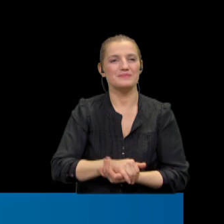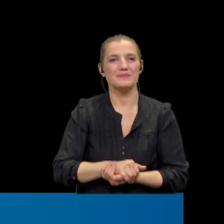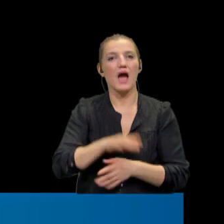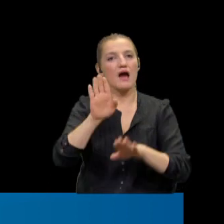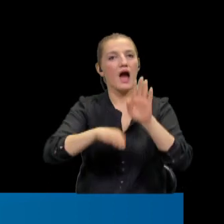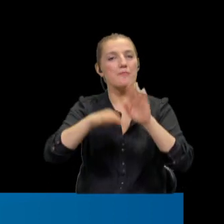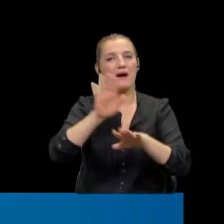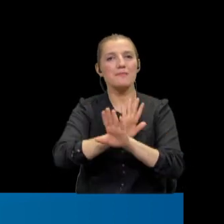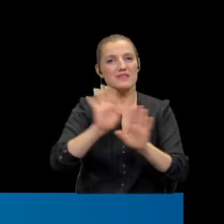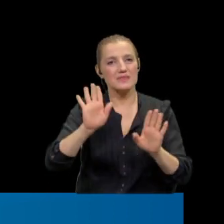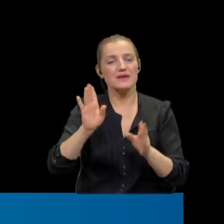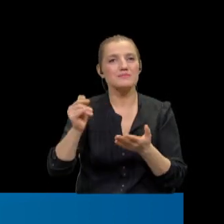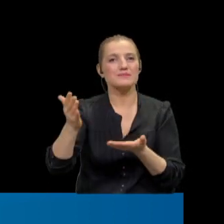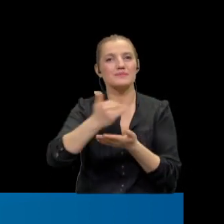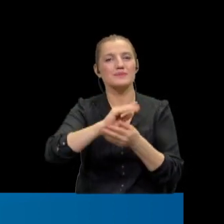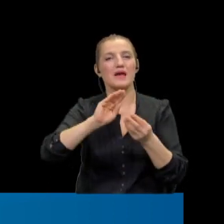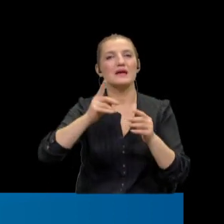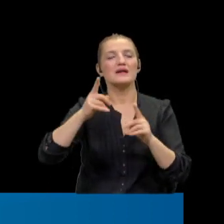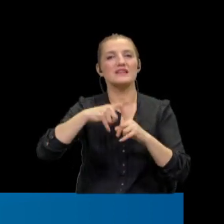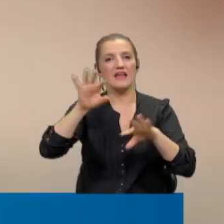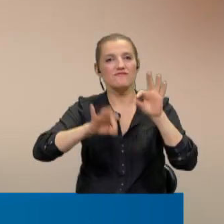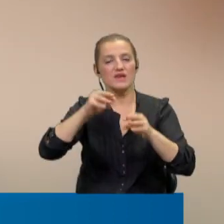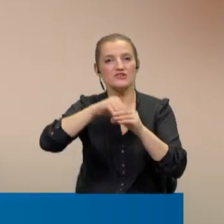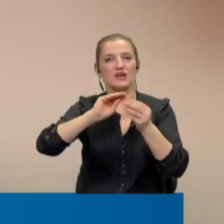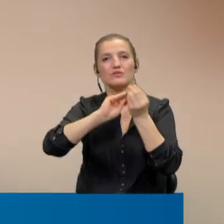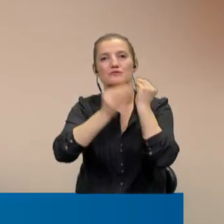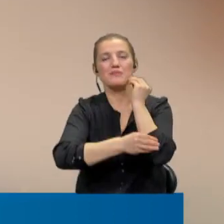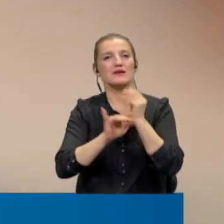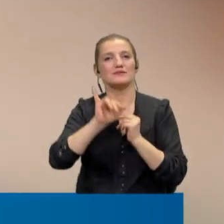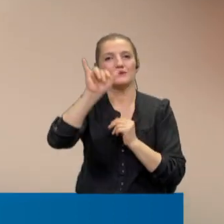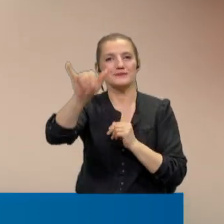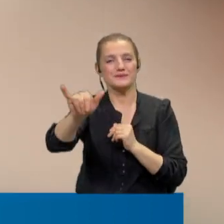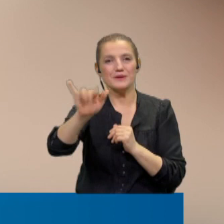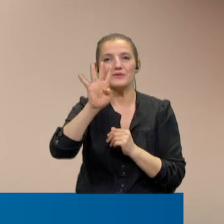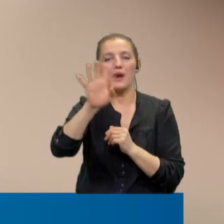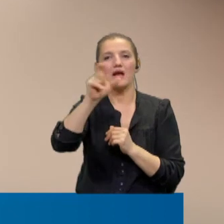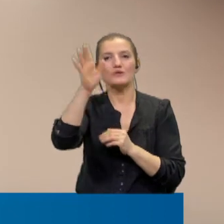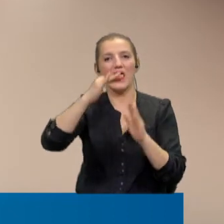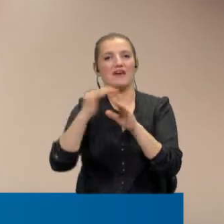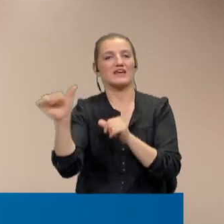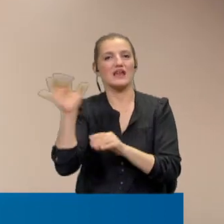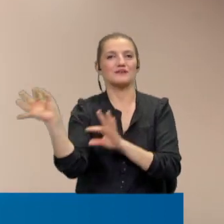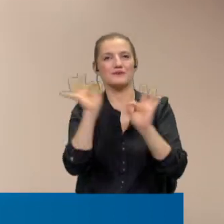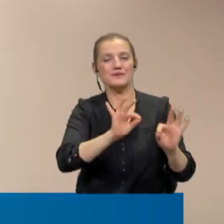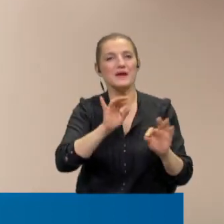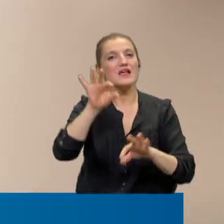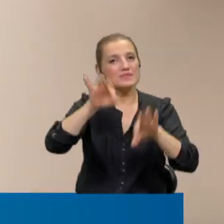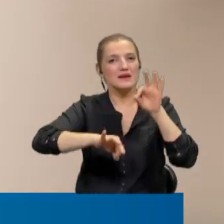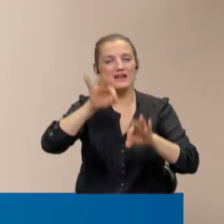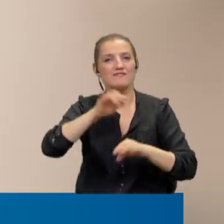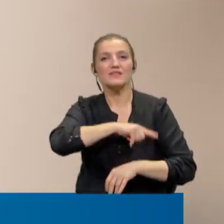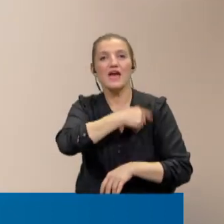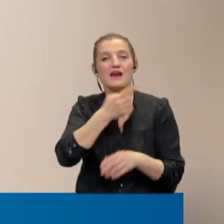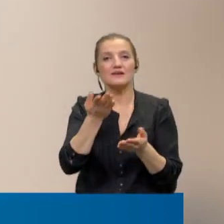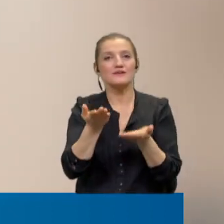kampanya bitti tedavi için Dubai'ye uçtu yaptılar ve 4 ayın sonunda evine döndü aldı gen tedavisiyle tüm